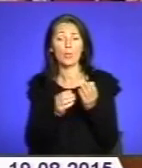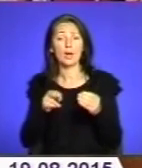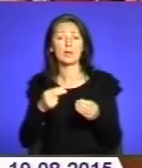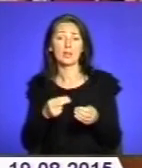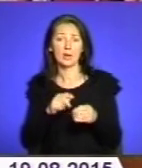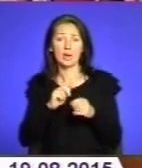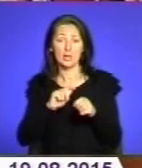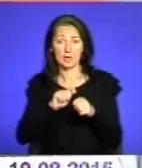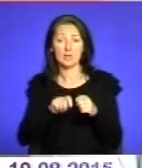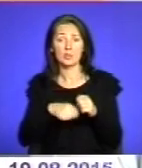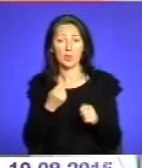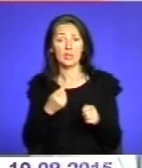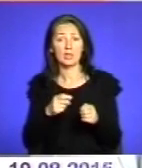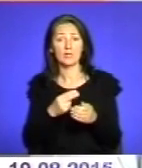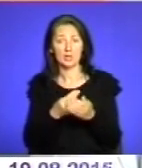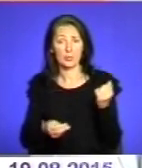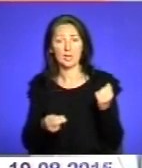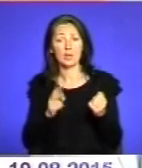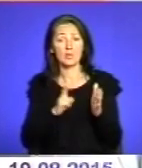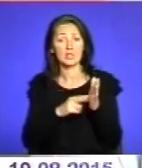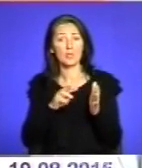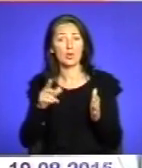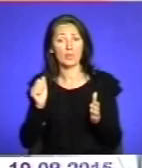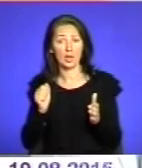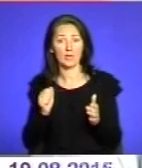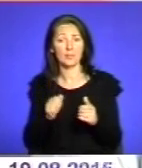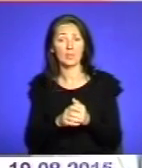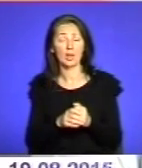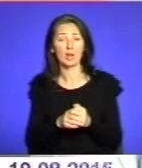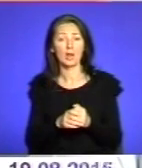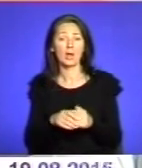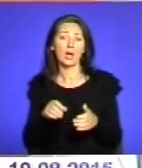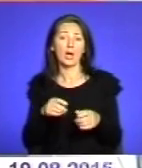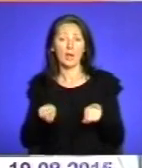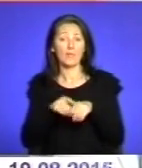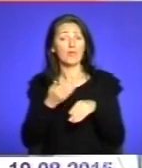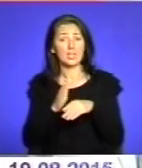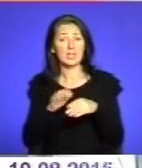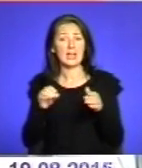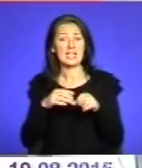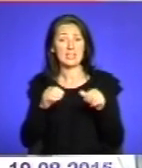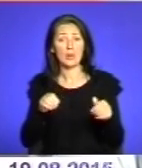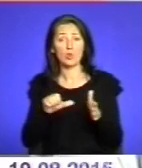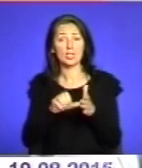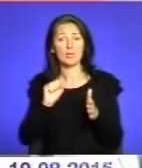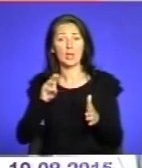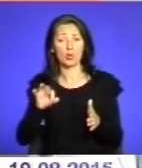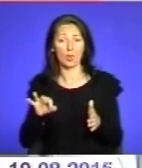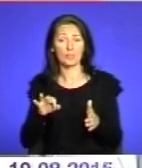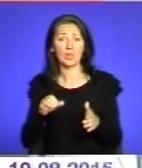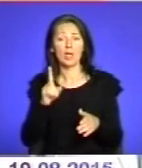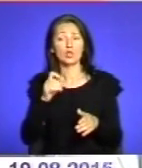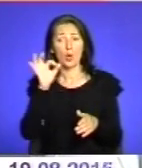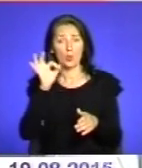ділянок учасникам АТО. До появи цієї пільги по виділенню земель учасникам АТО 100% співробітники управління СБУ